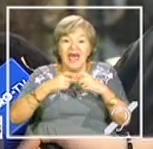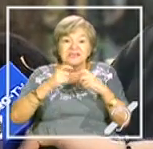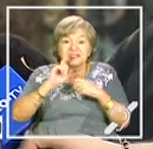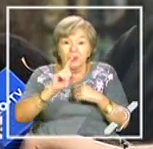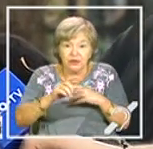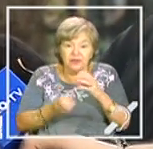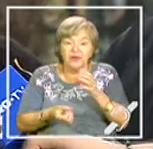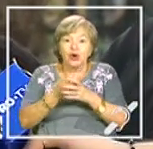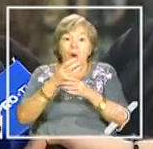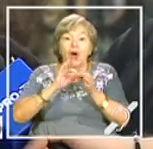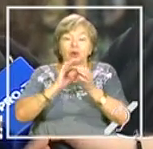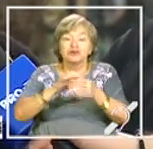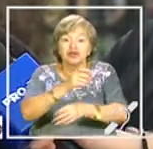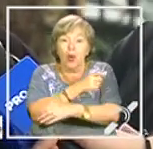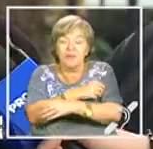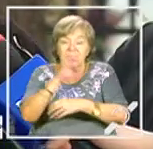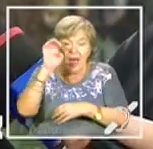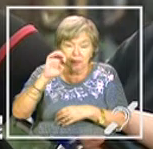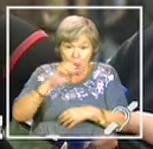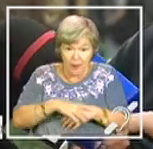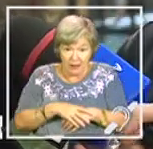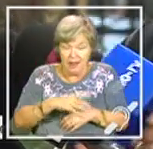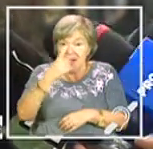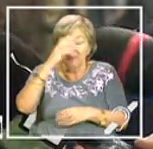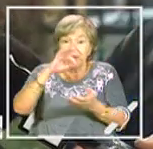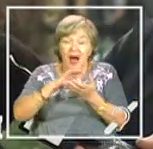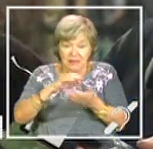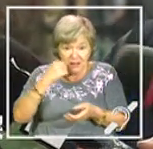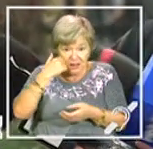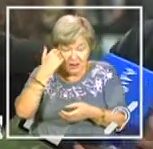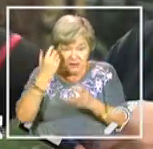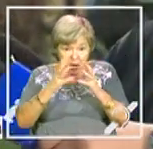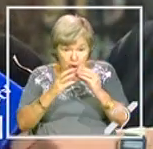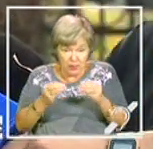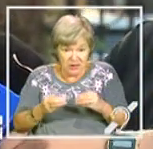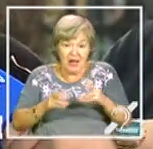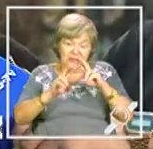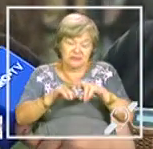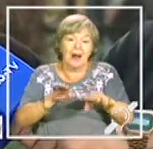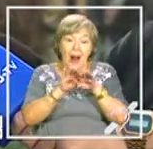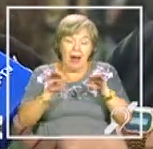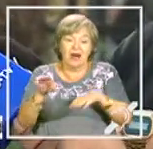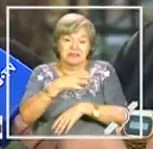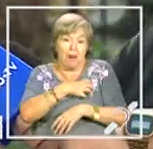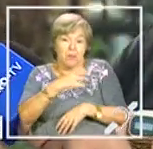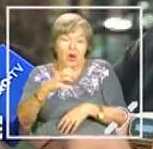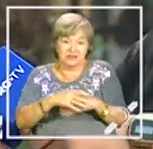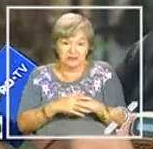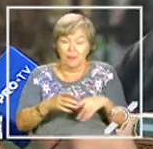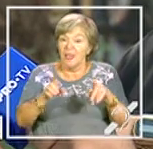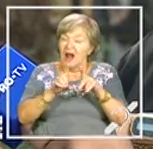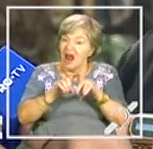noua conducere a comisiei. Este pentru prima oară când stăm, cum s-ar zice, la masa bogați. De asemenea, am mai